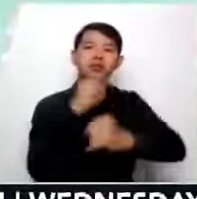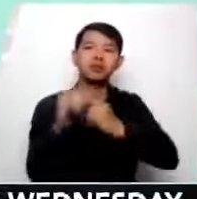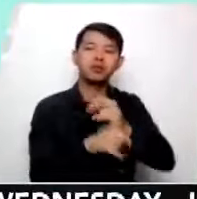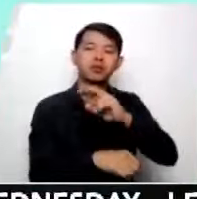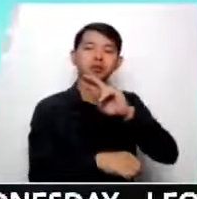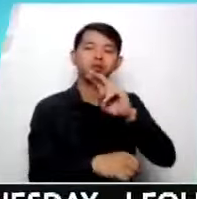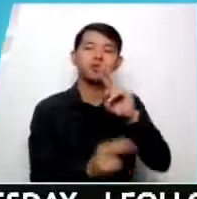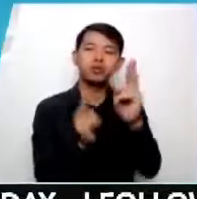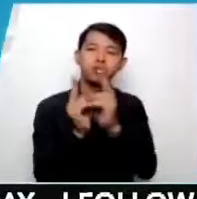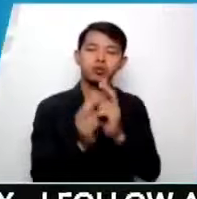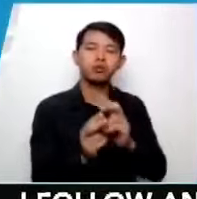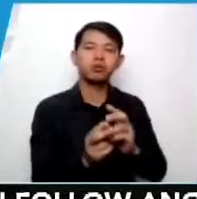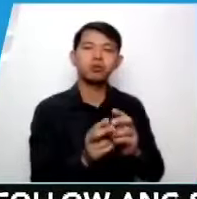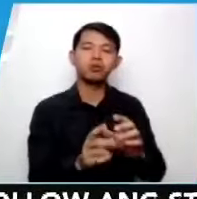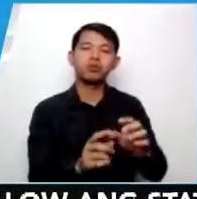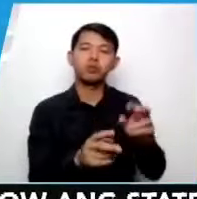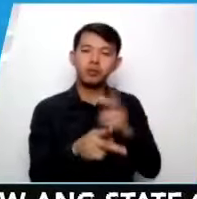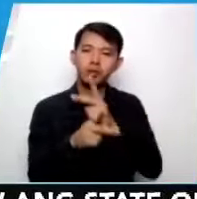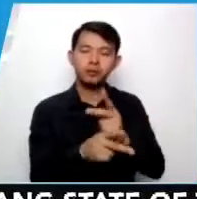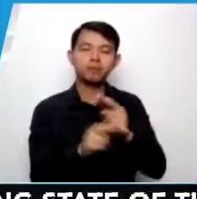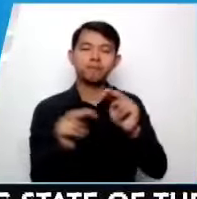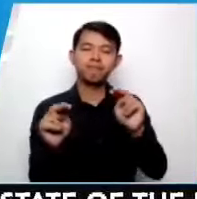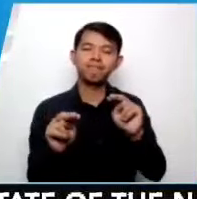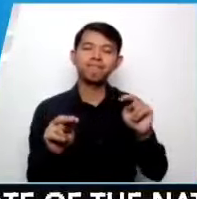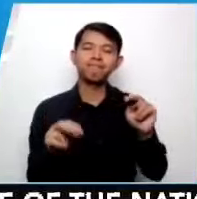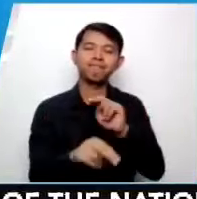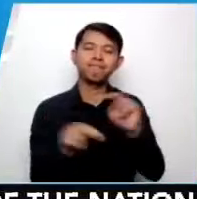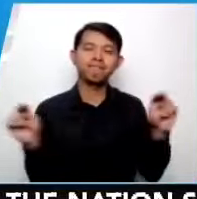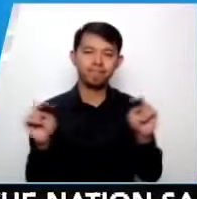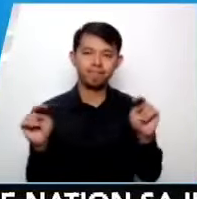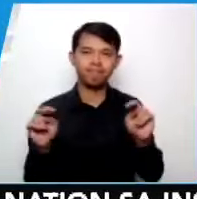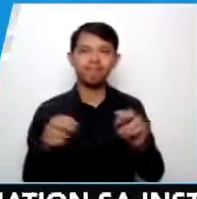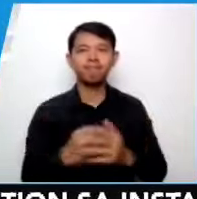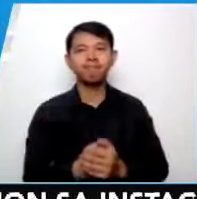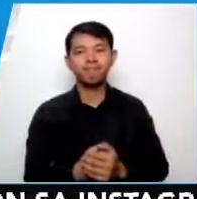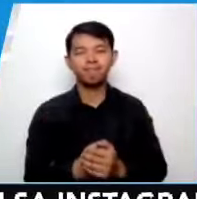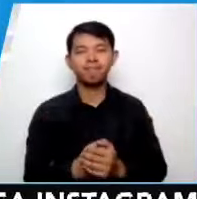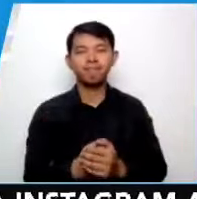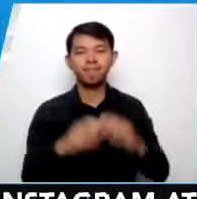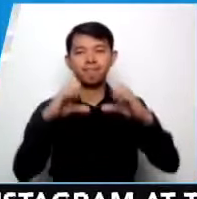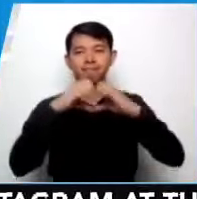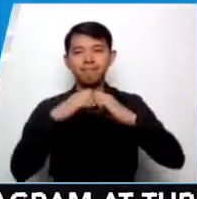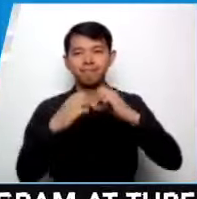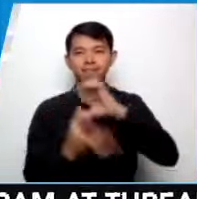Nature. Mark Salazar, nagbabalita para sa GMA Integrated News.